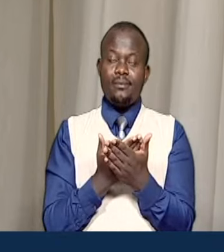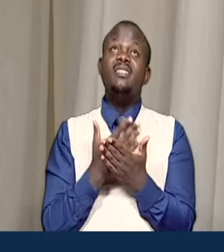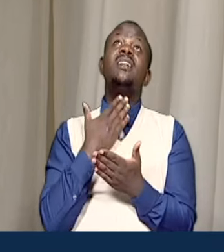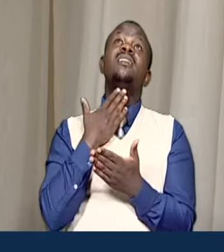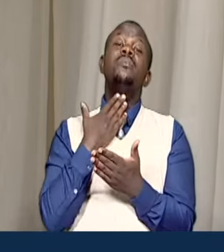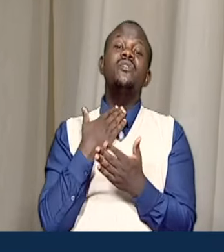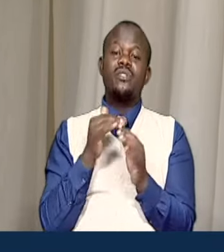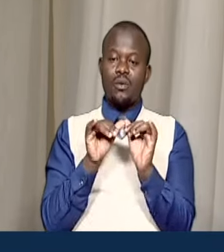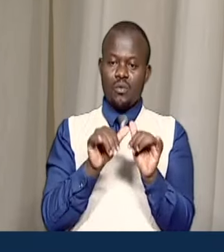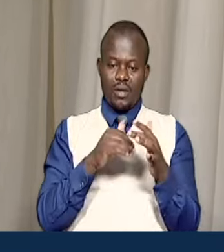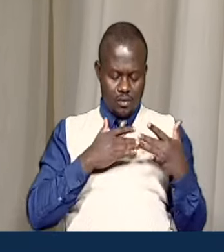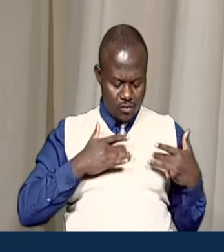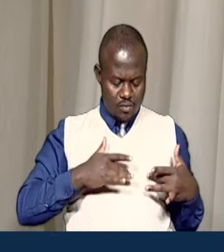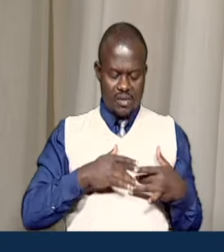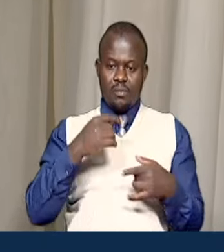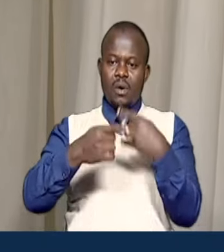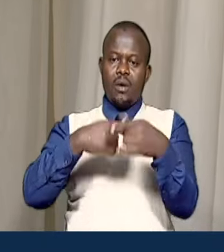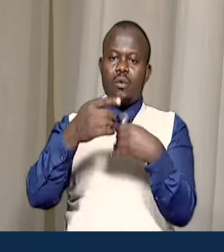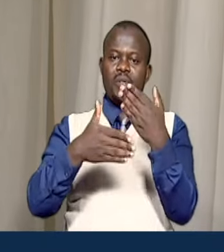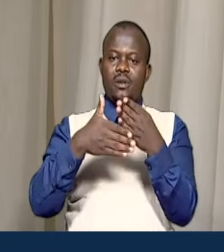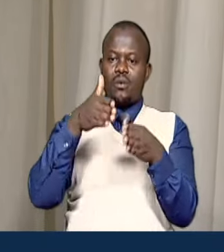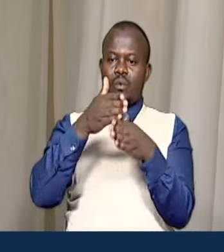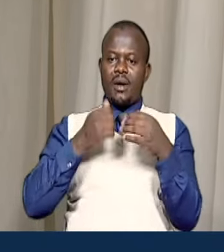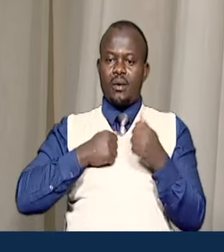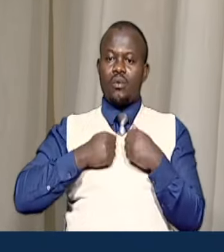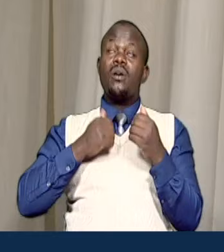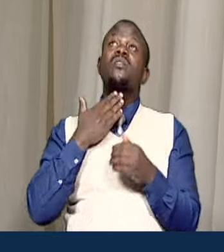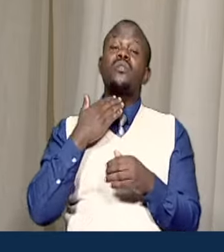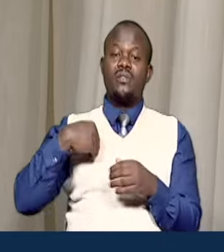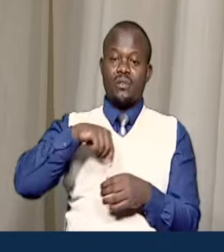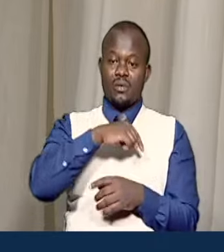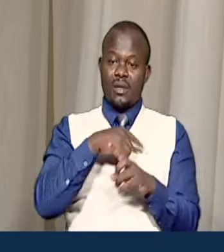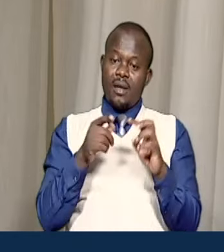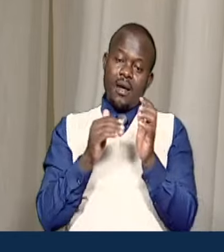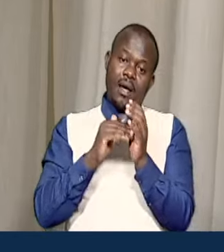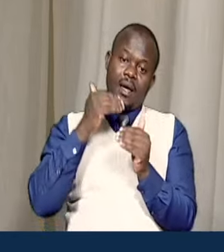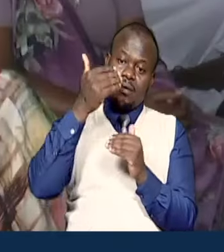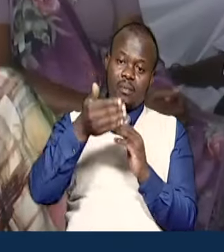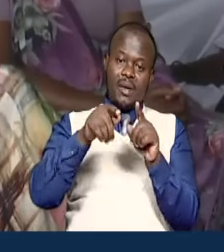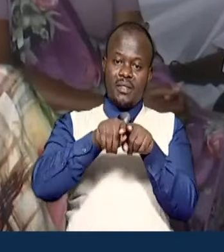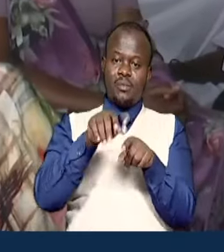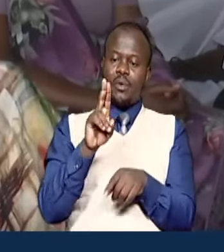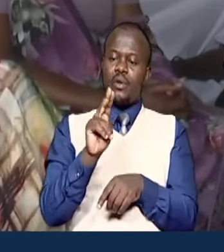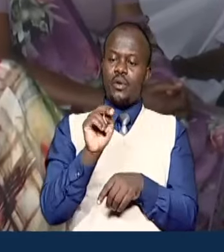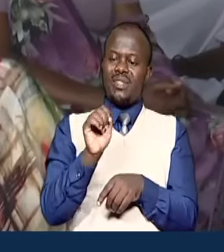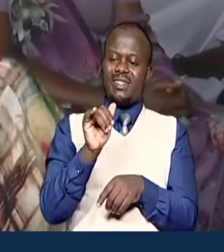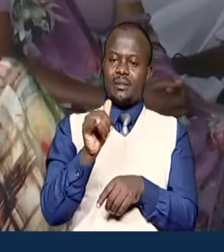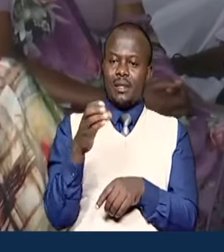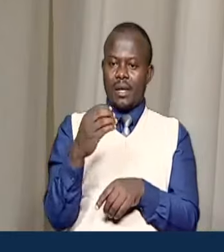Ndabifuriza kugumana uwo mutima wo gukomeza kuba ku Rwanda twifuza. Hanyuma nk'umuryango Unity Club Intwara